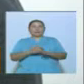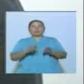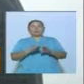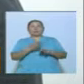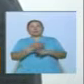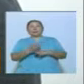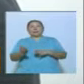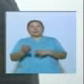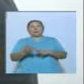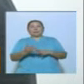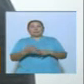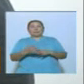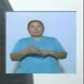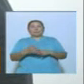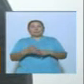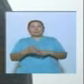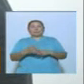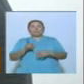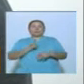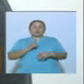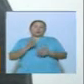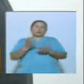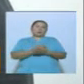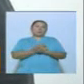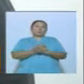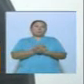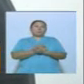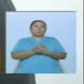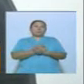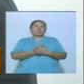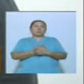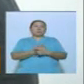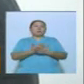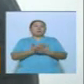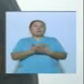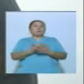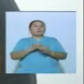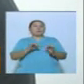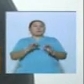кейін жеңіс күтеміз, бірақ дегенмен де қалай айтады,